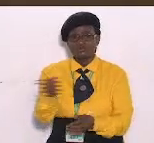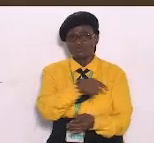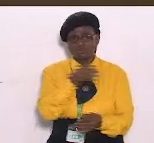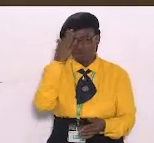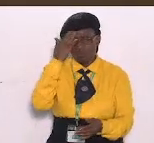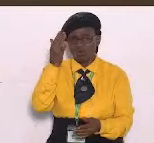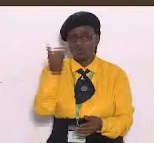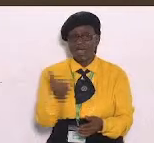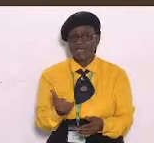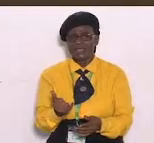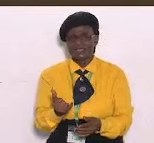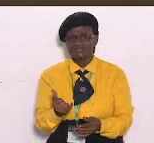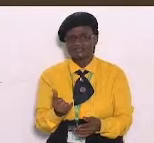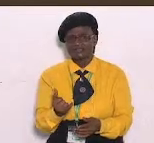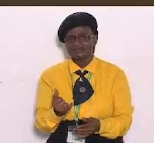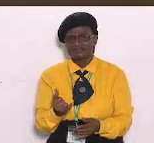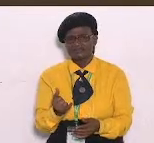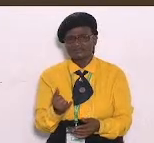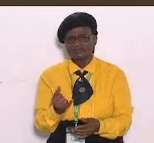savez